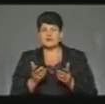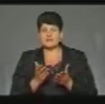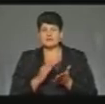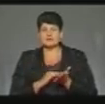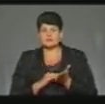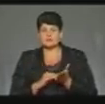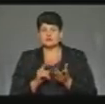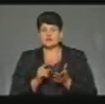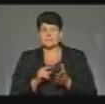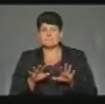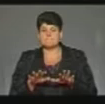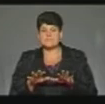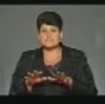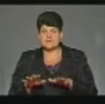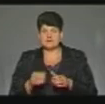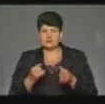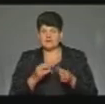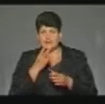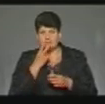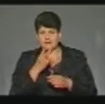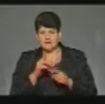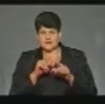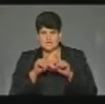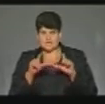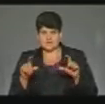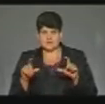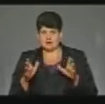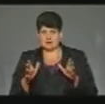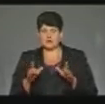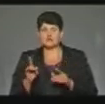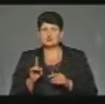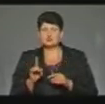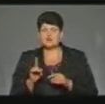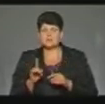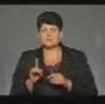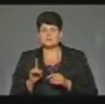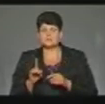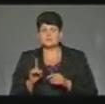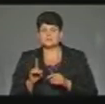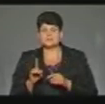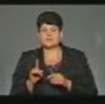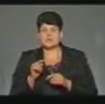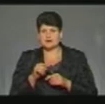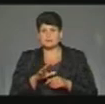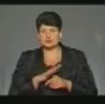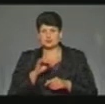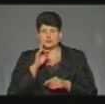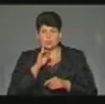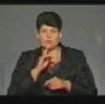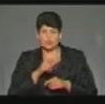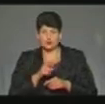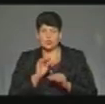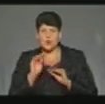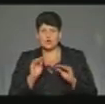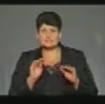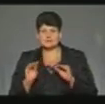що не місцеві водії не дивляться на знаки, і вони, щоб, власне, їм було комфортніше